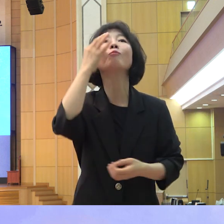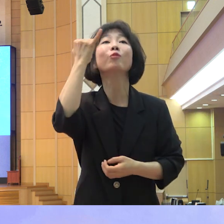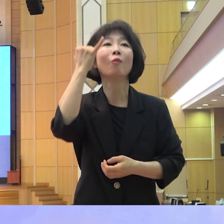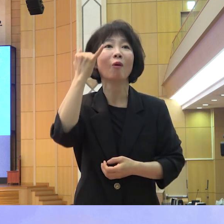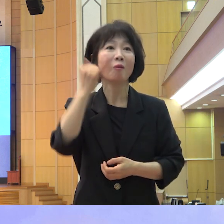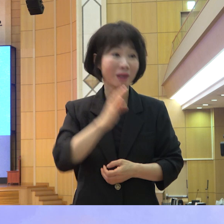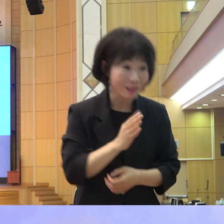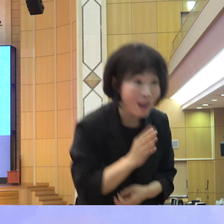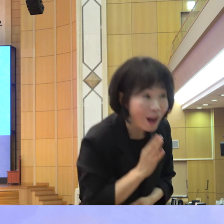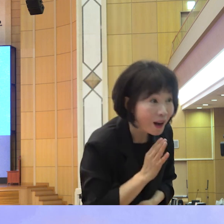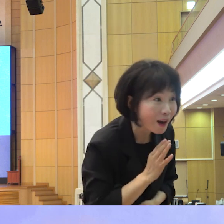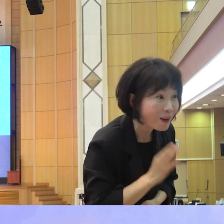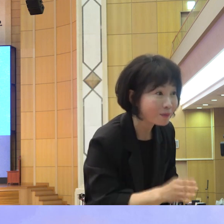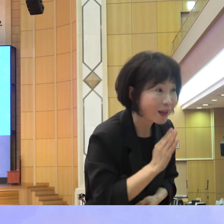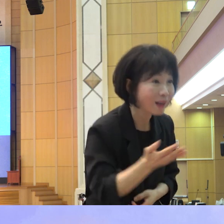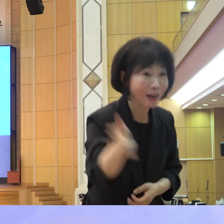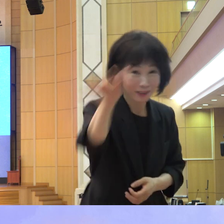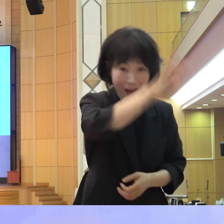억울하더라고 저는요.